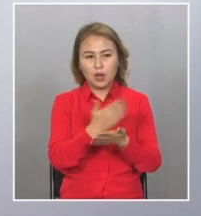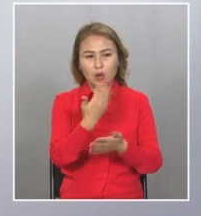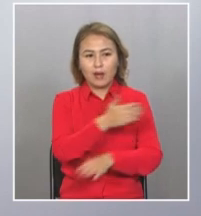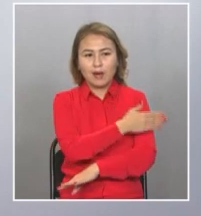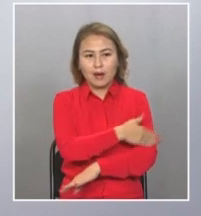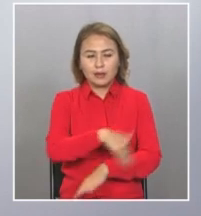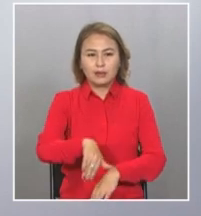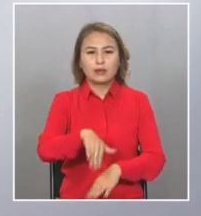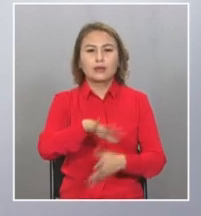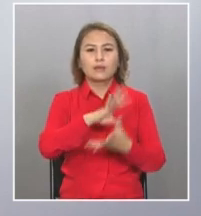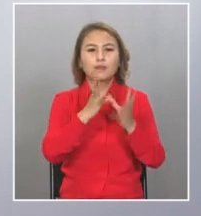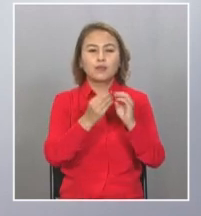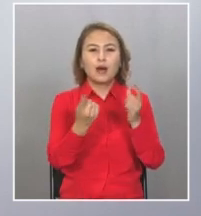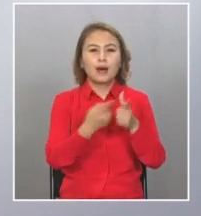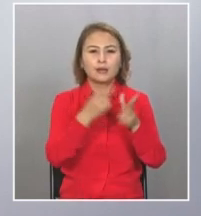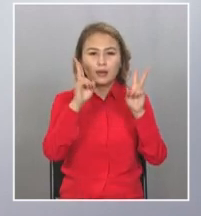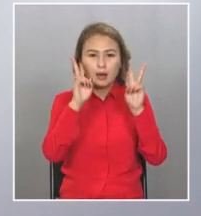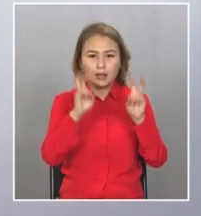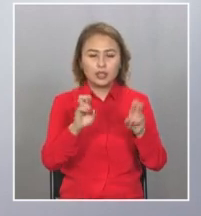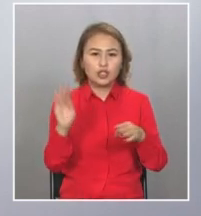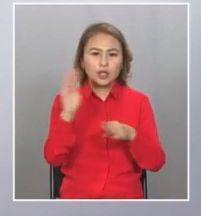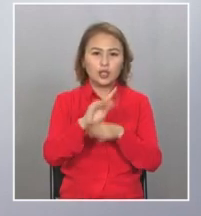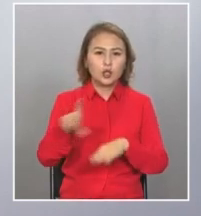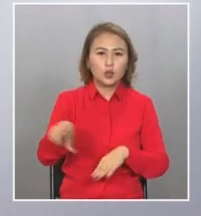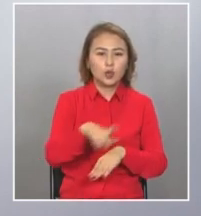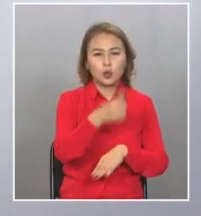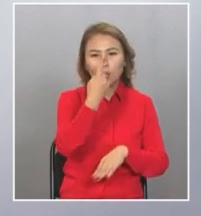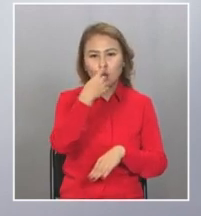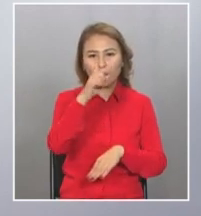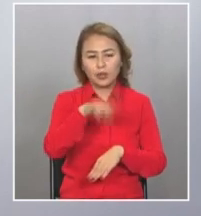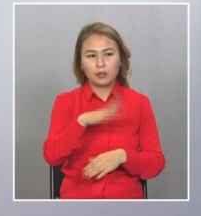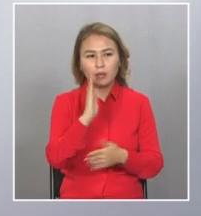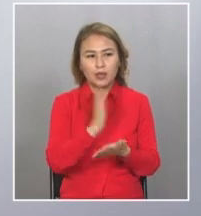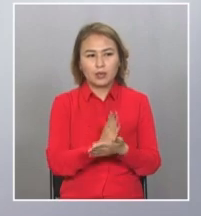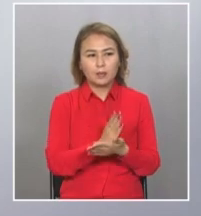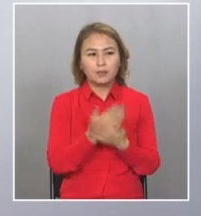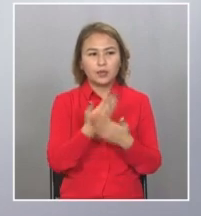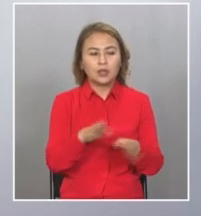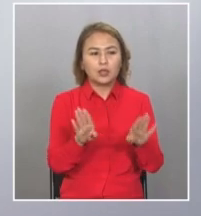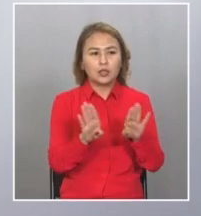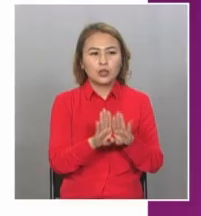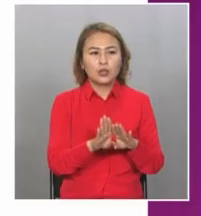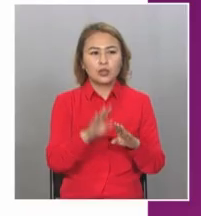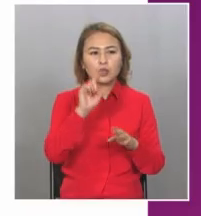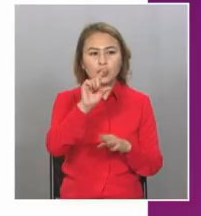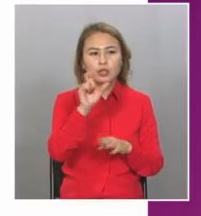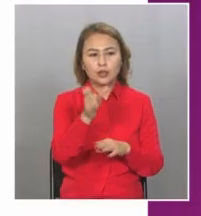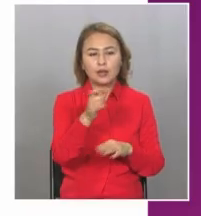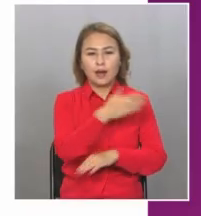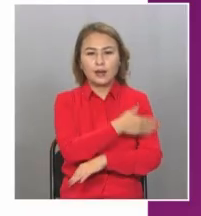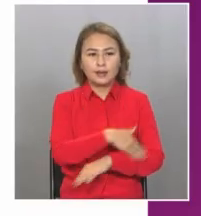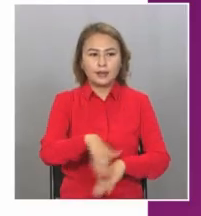адрес бағанның аты және жолдың нөмірінен тұрады. Сонда мына ұяшықтың